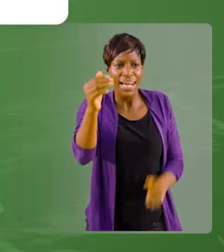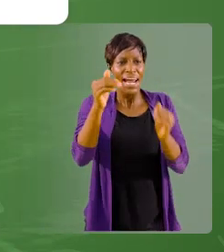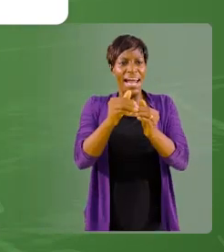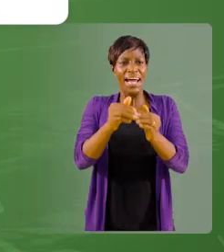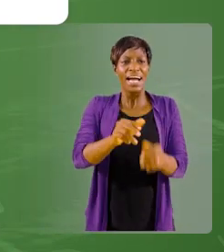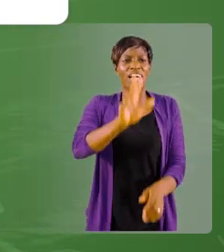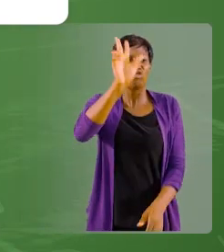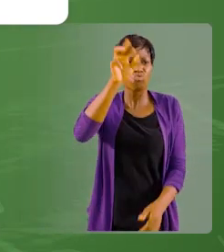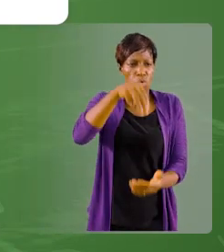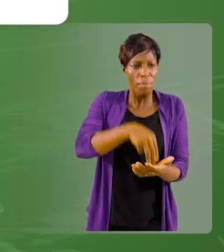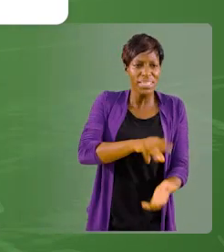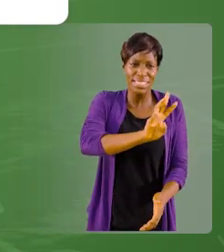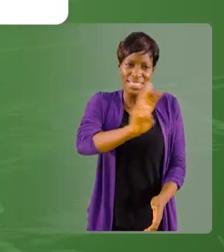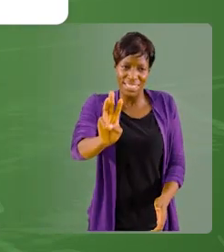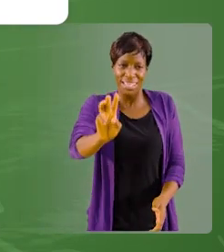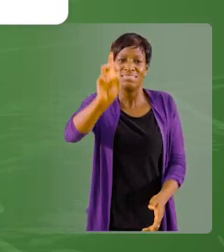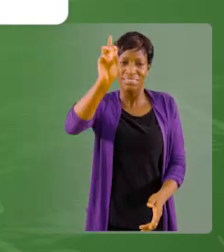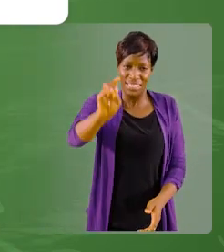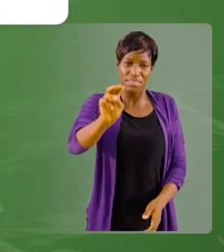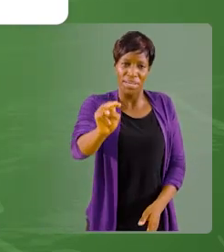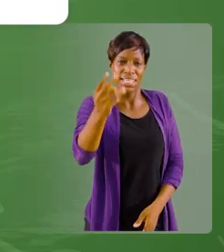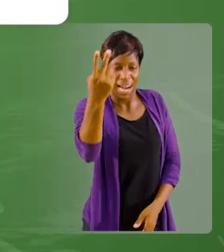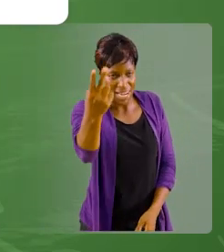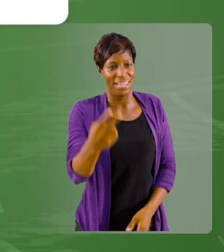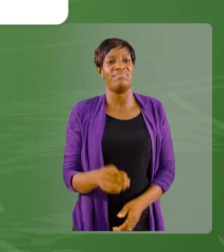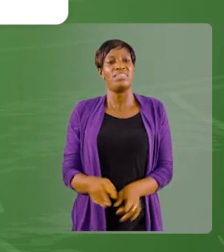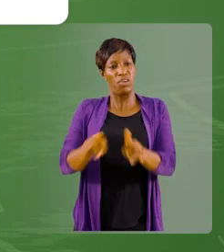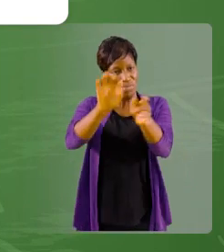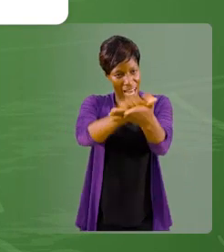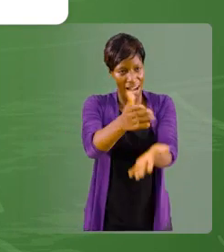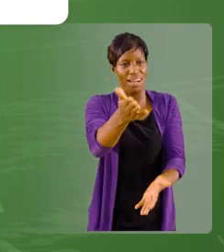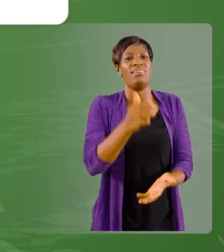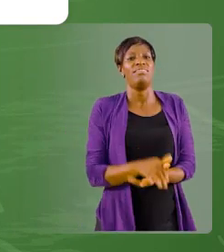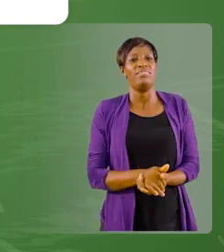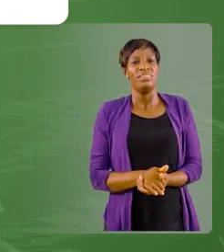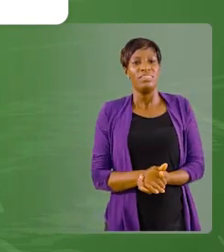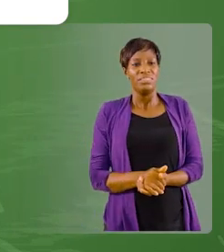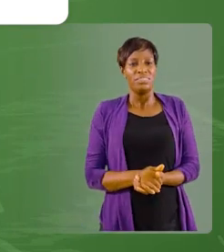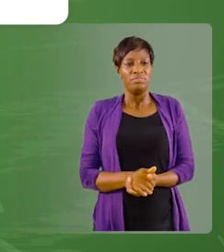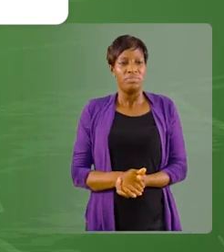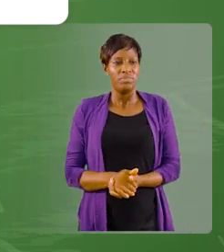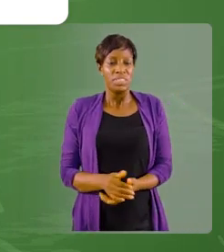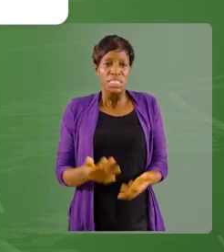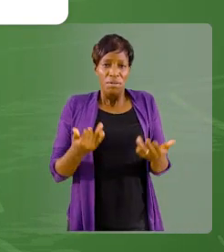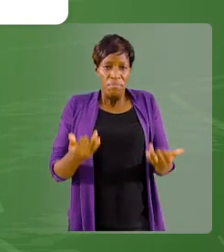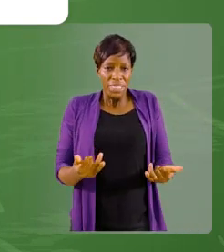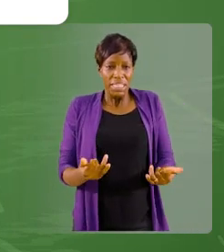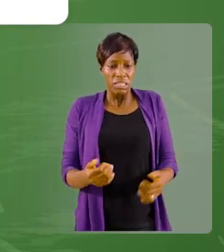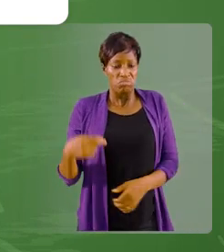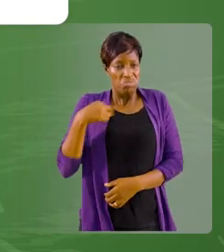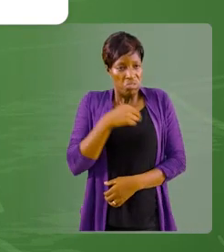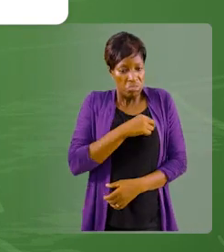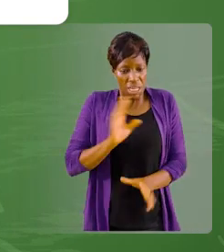à 3600 décimètres carrés. Bien, nous avons fait un